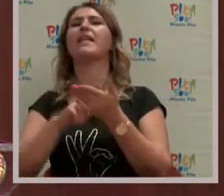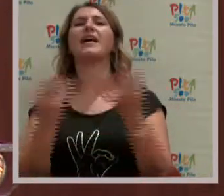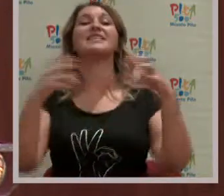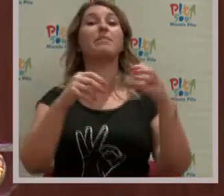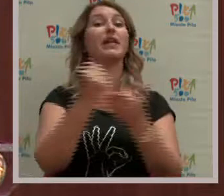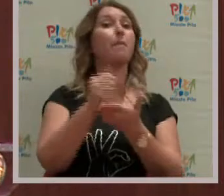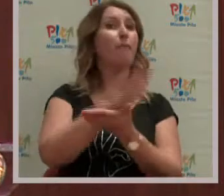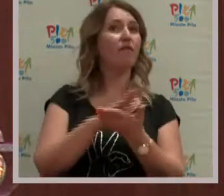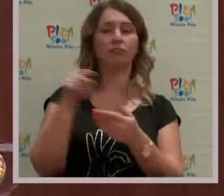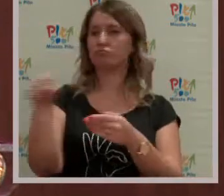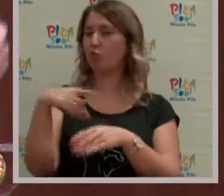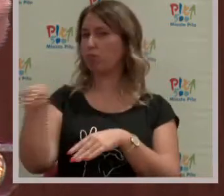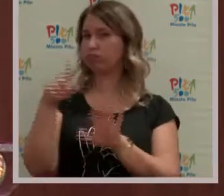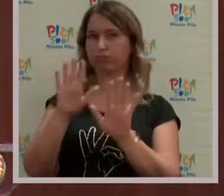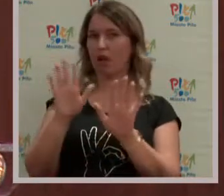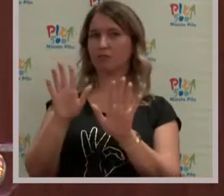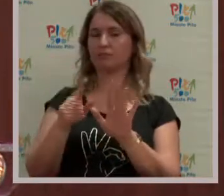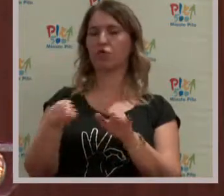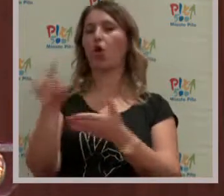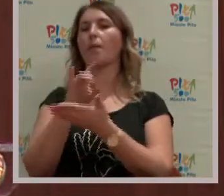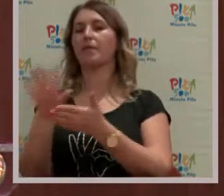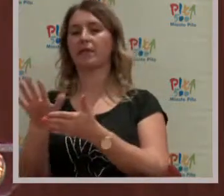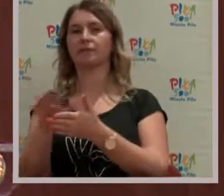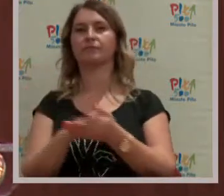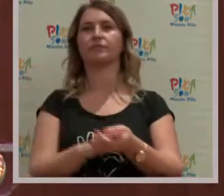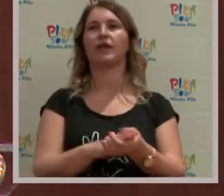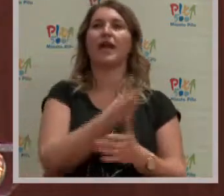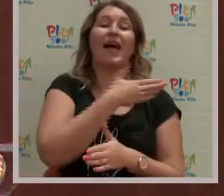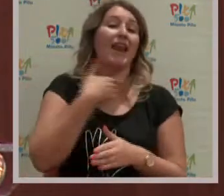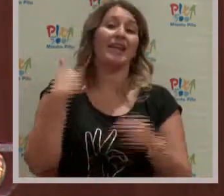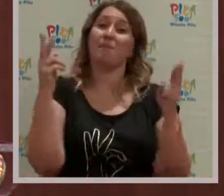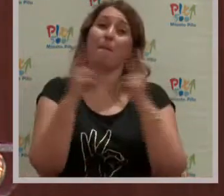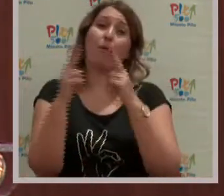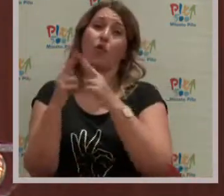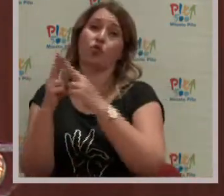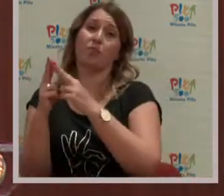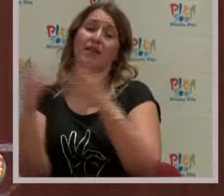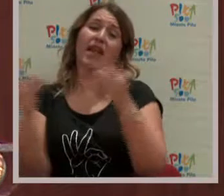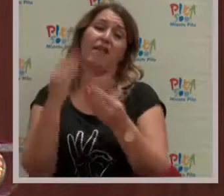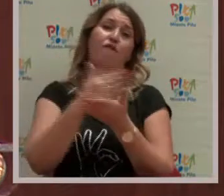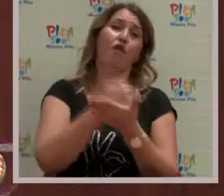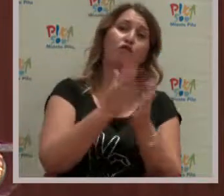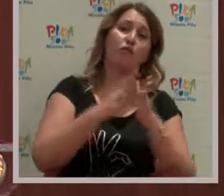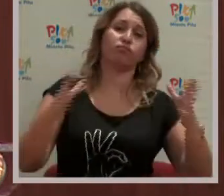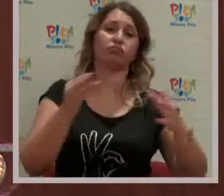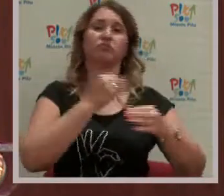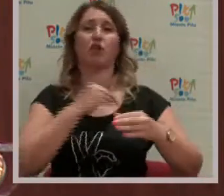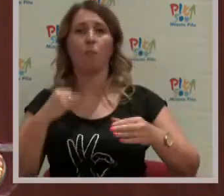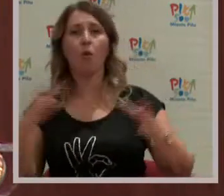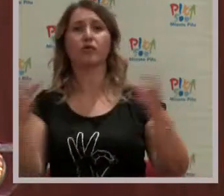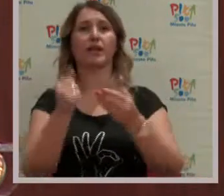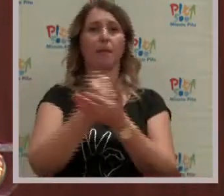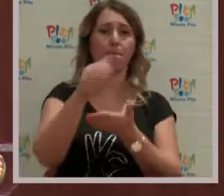Powiem o braku realizacji porozumienia z województwem wielkopolskim, powiatem pilskim,